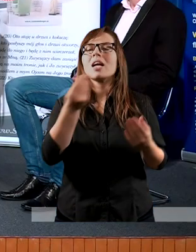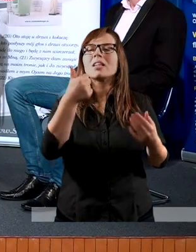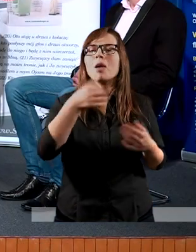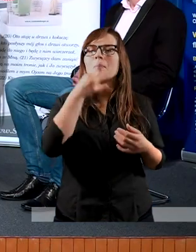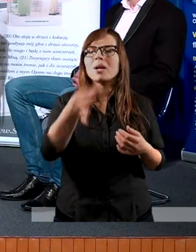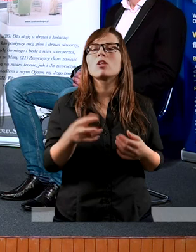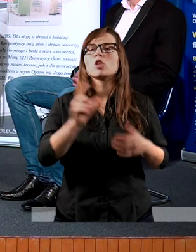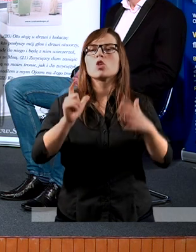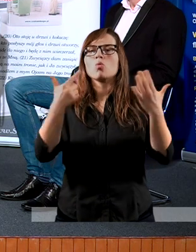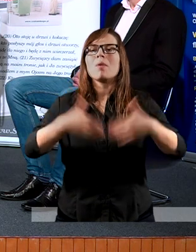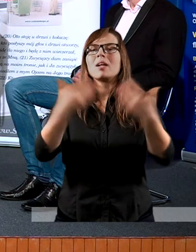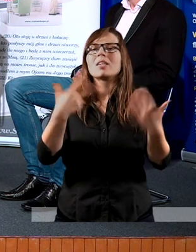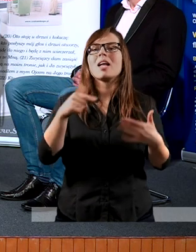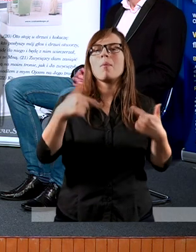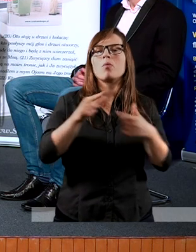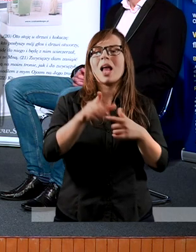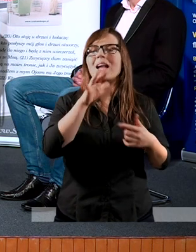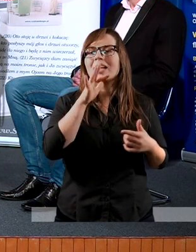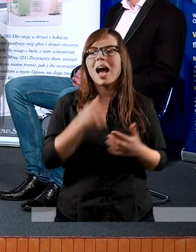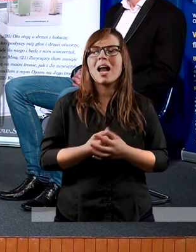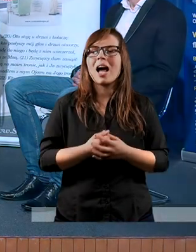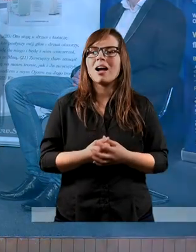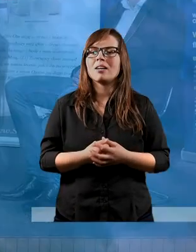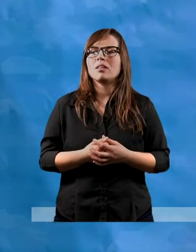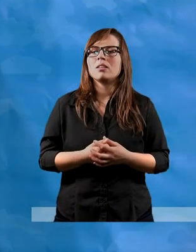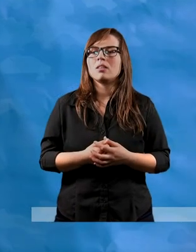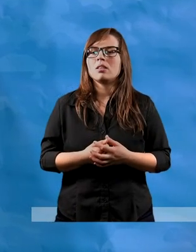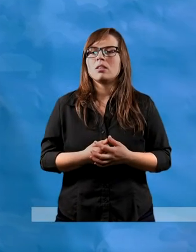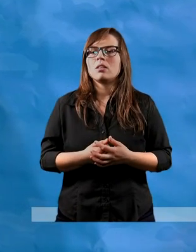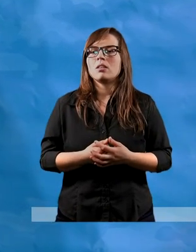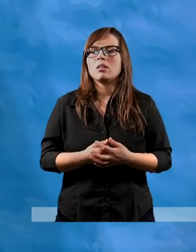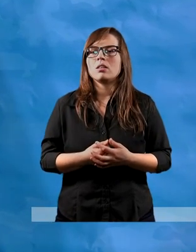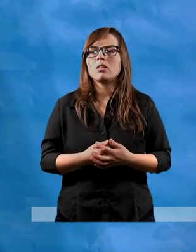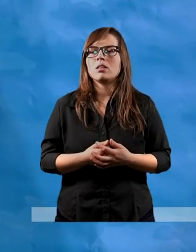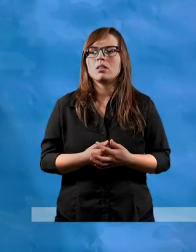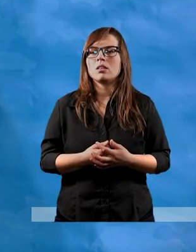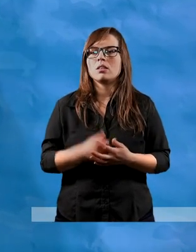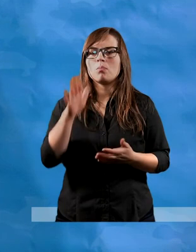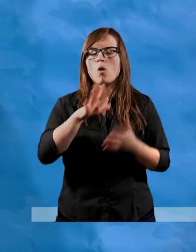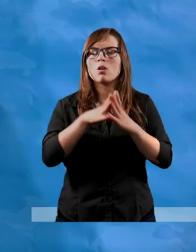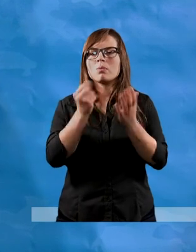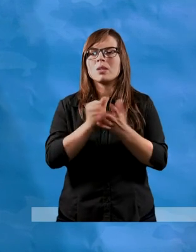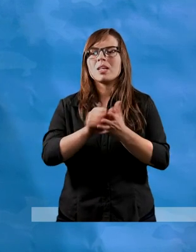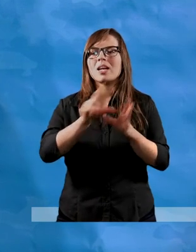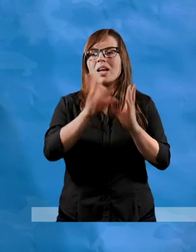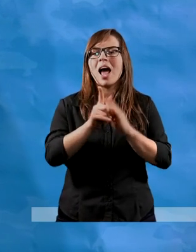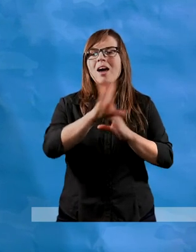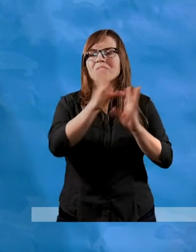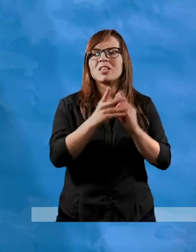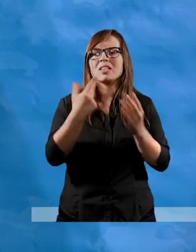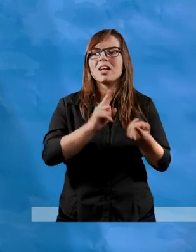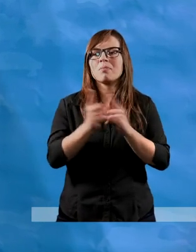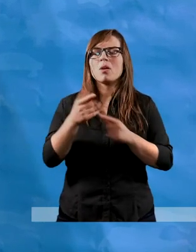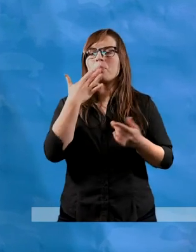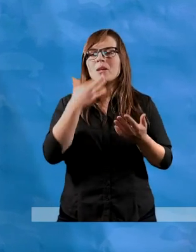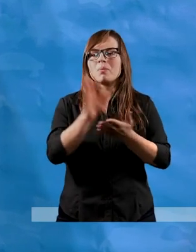pytanie. Czy siódmy dzień tygodnia nie był dla Izraela? Boże przekazania są dla wszystkich niezmienne.